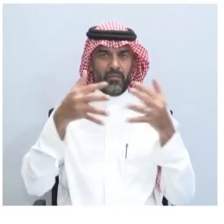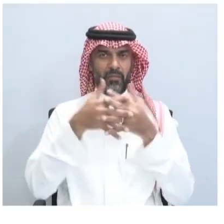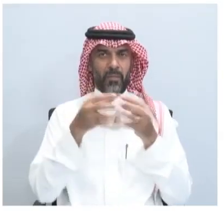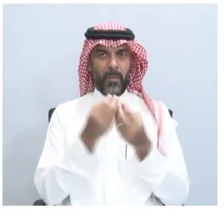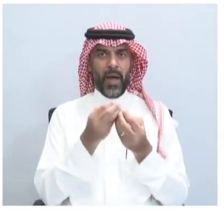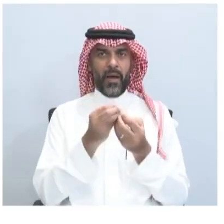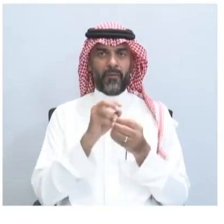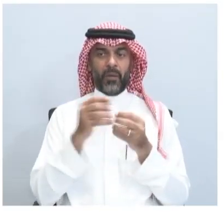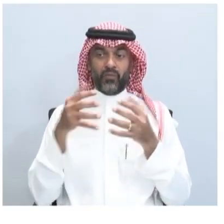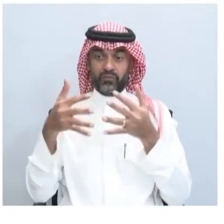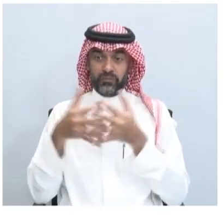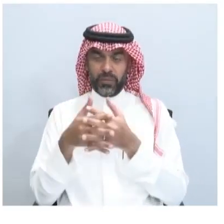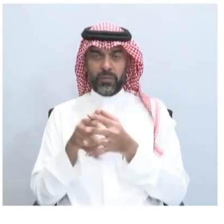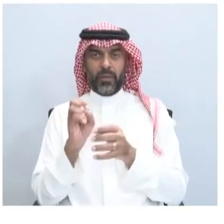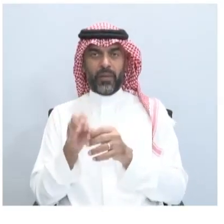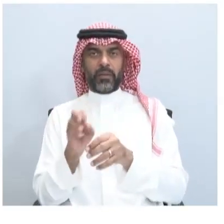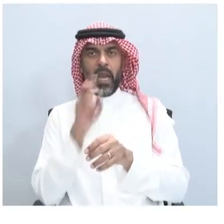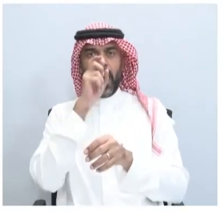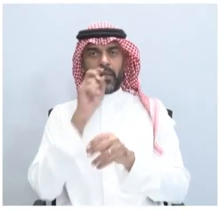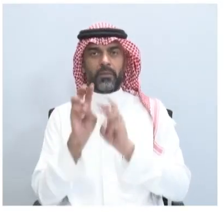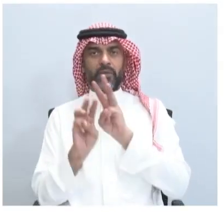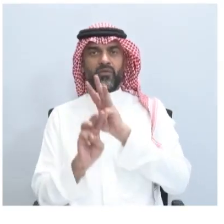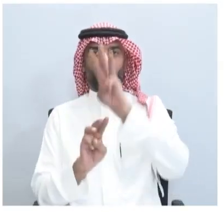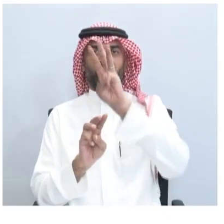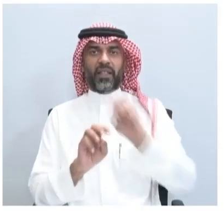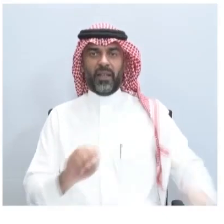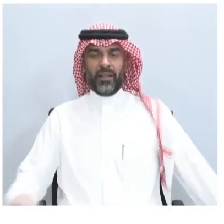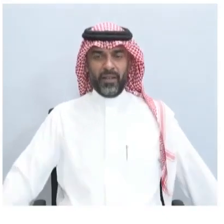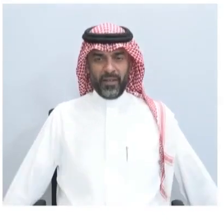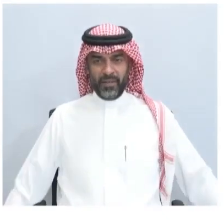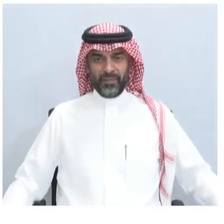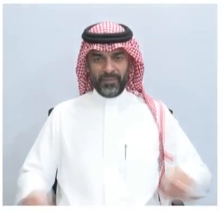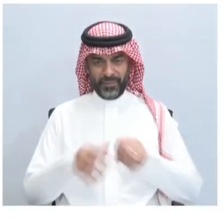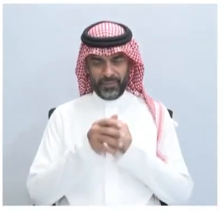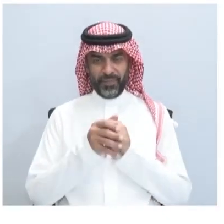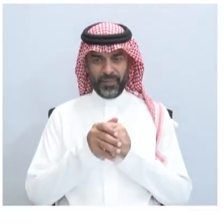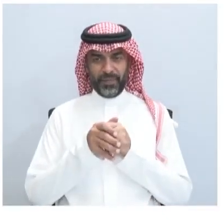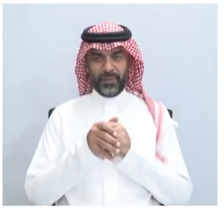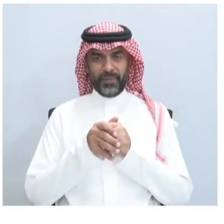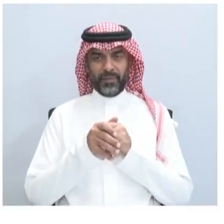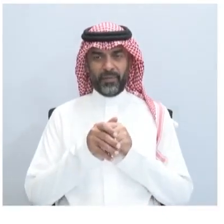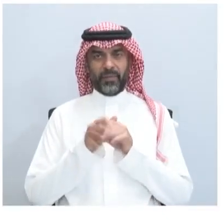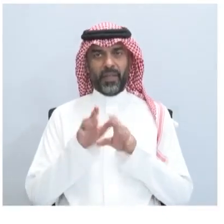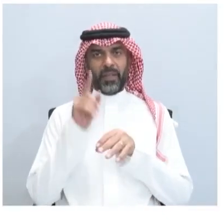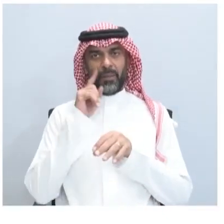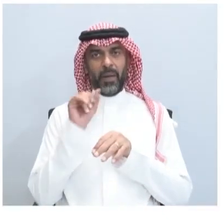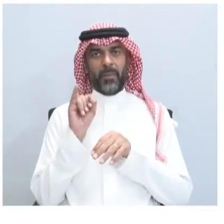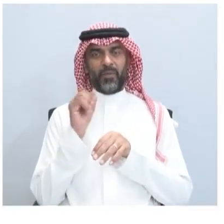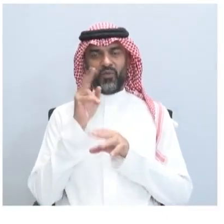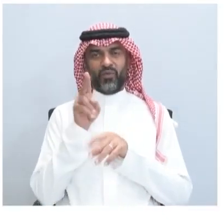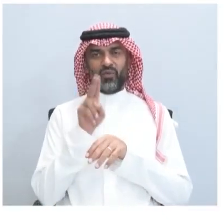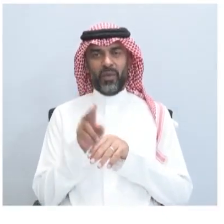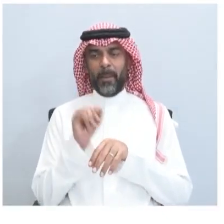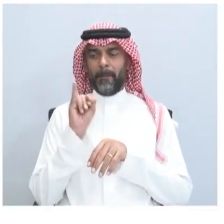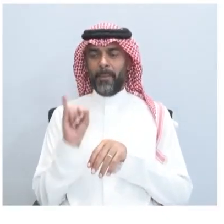فاصبحت ممن اذا ممن هي عباره عن ماذا من ومن